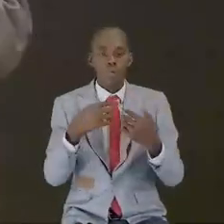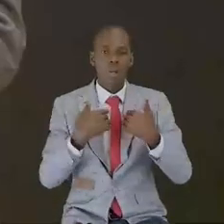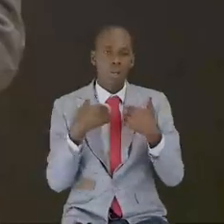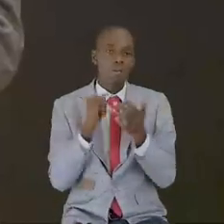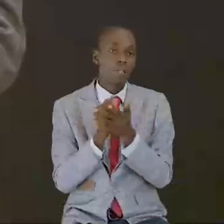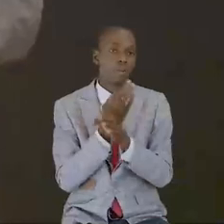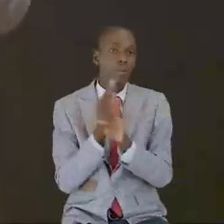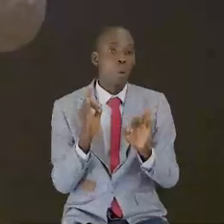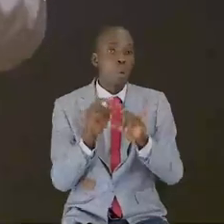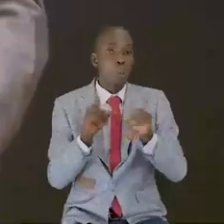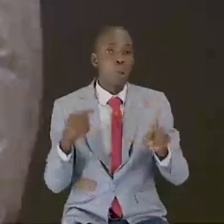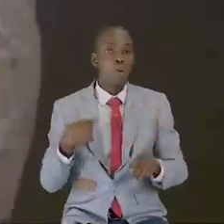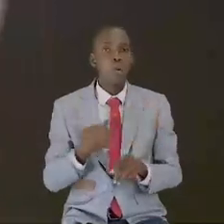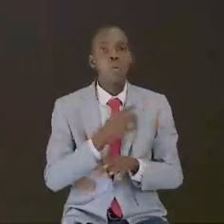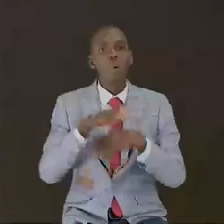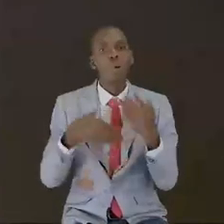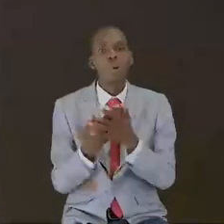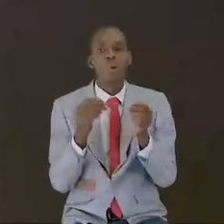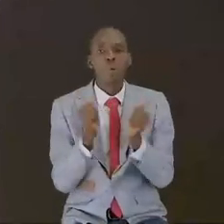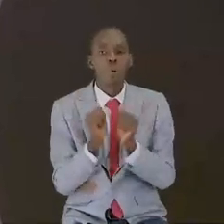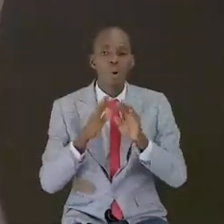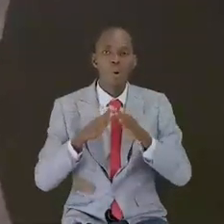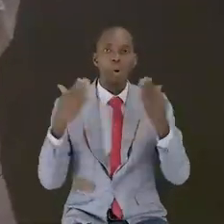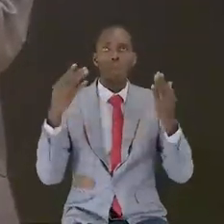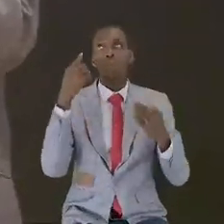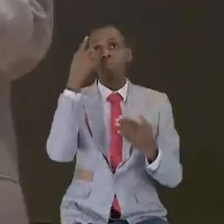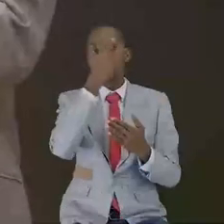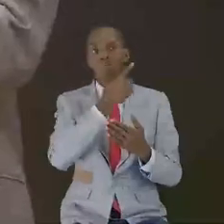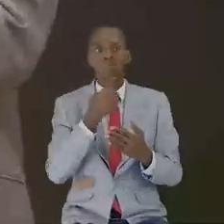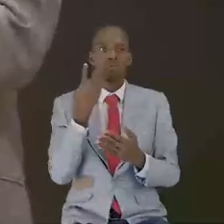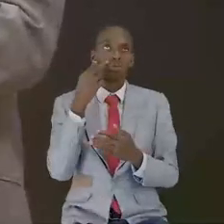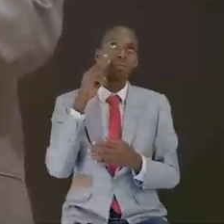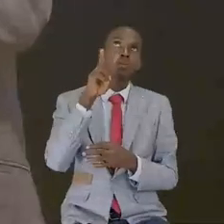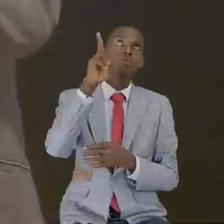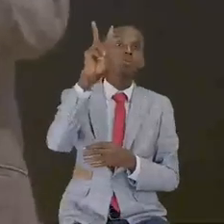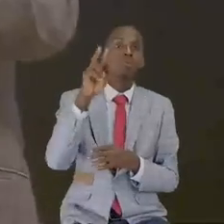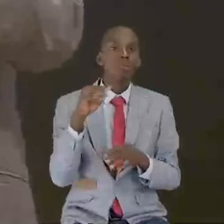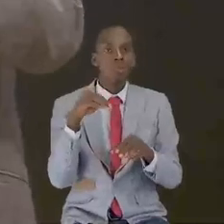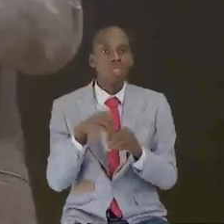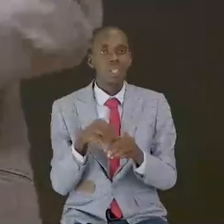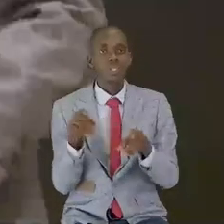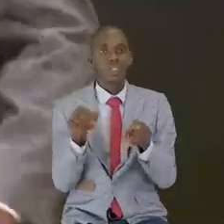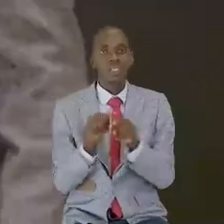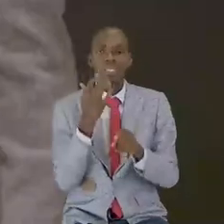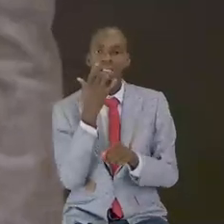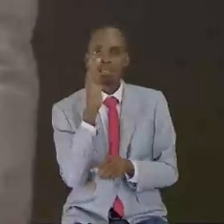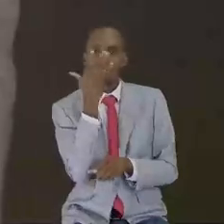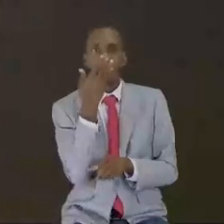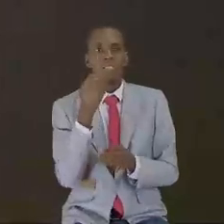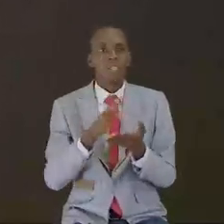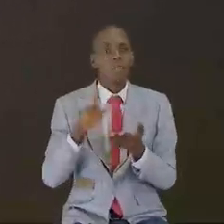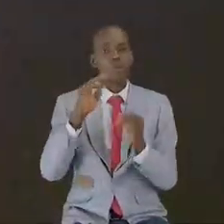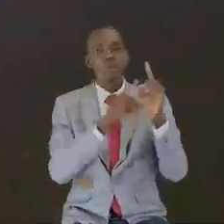Nous tous, qui le visage découvert, contemplons comme dans un miroir la gloire du Seigneur. Nous